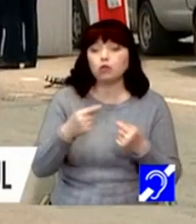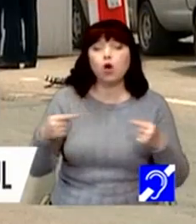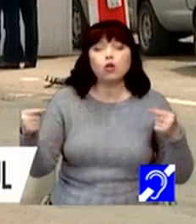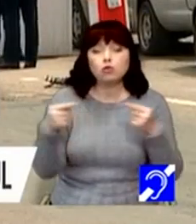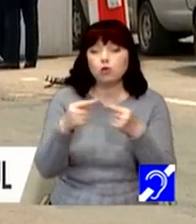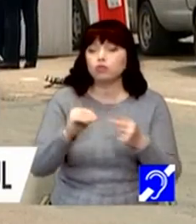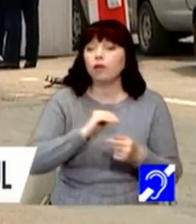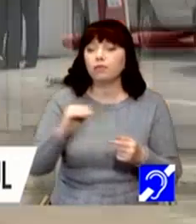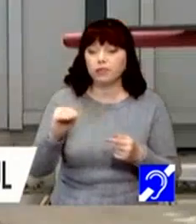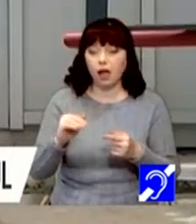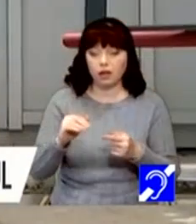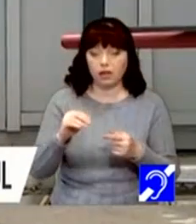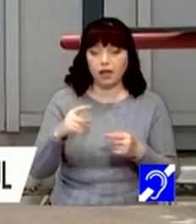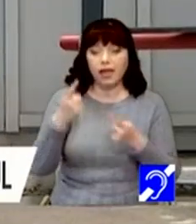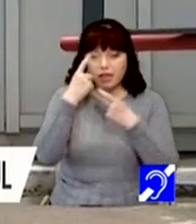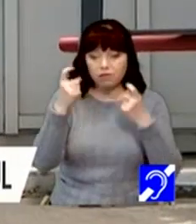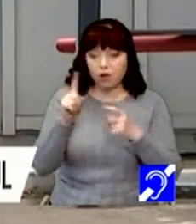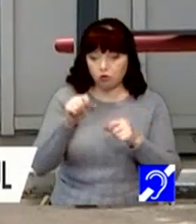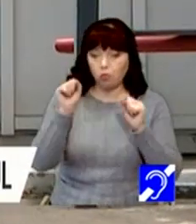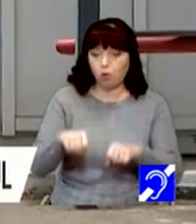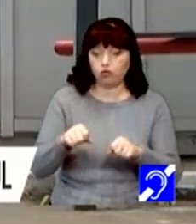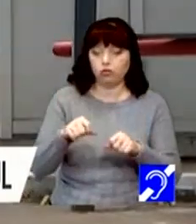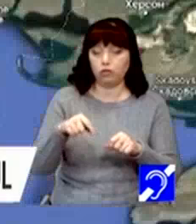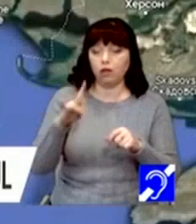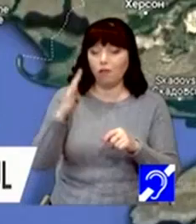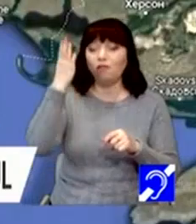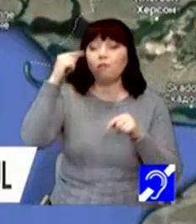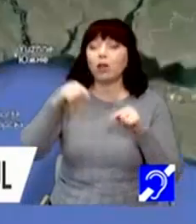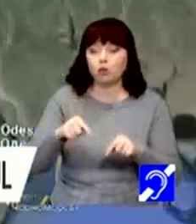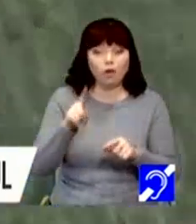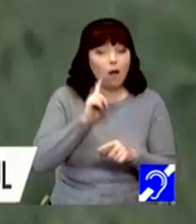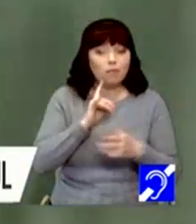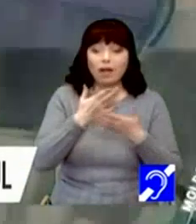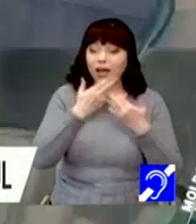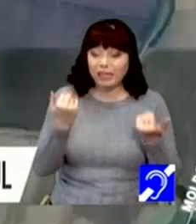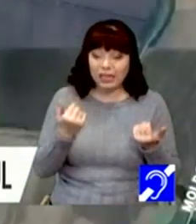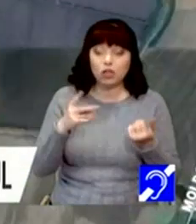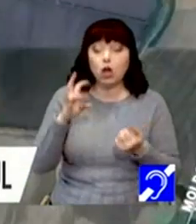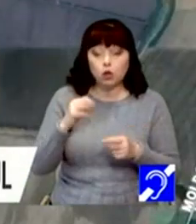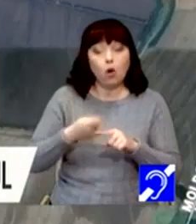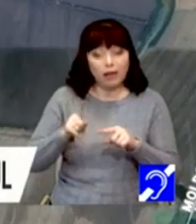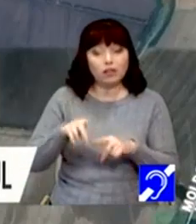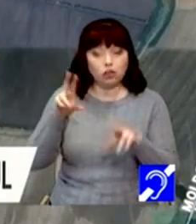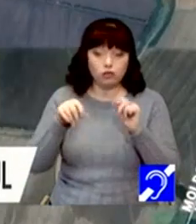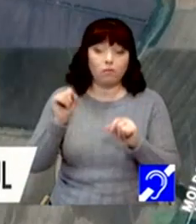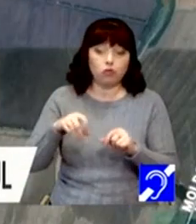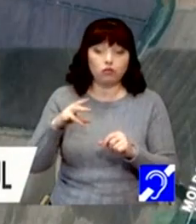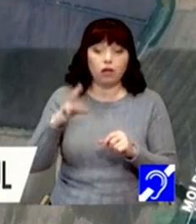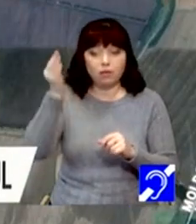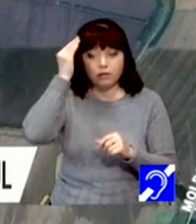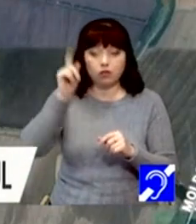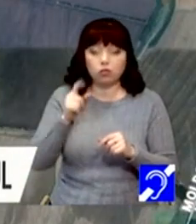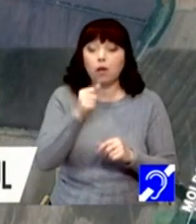posibilitatea ca să se dezvolte acest conflict în la granița al republicii Moldova că sunteți